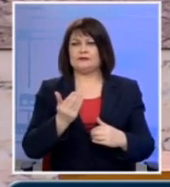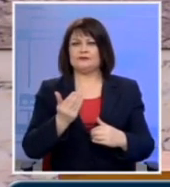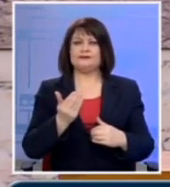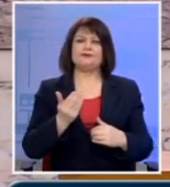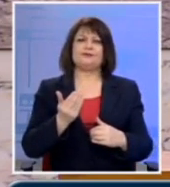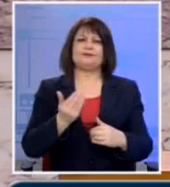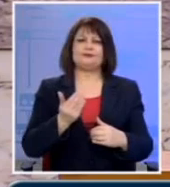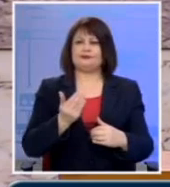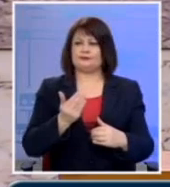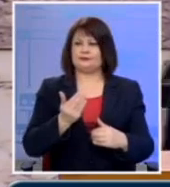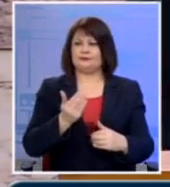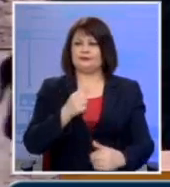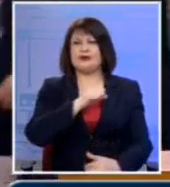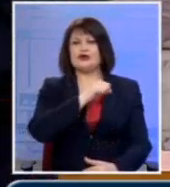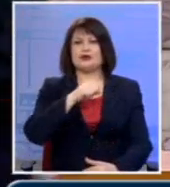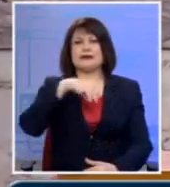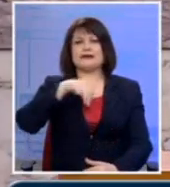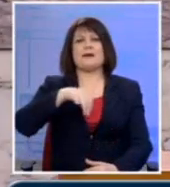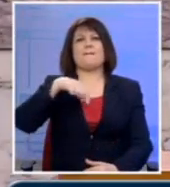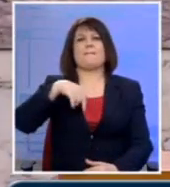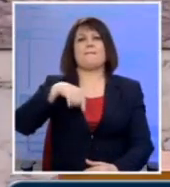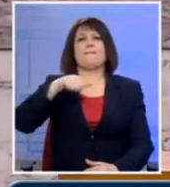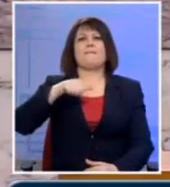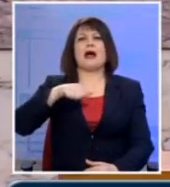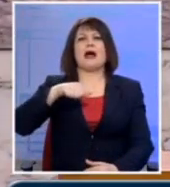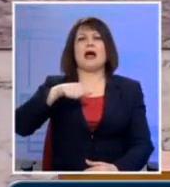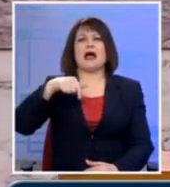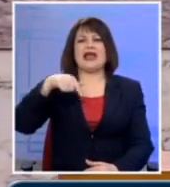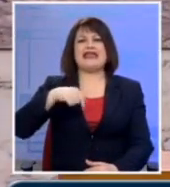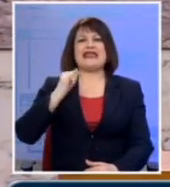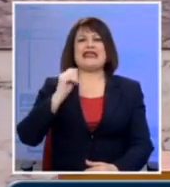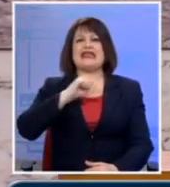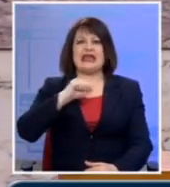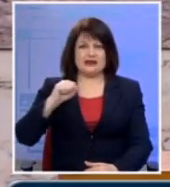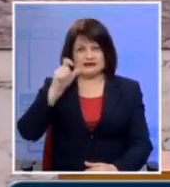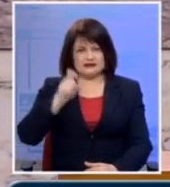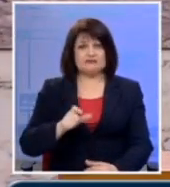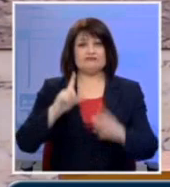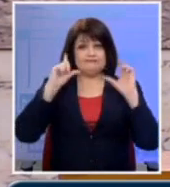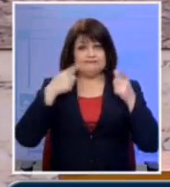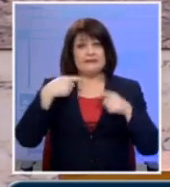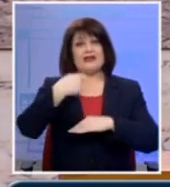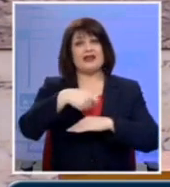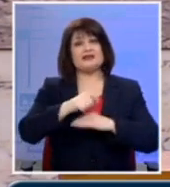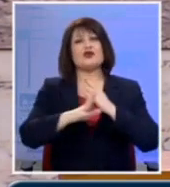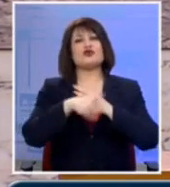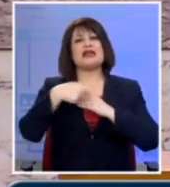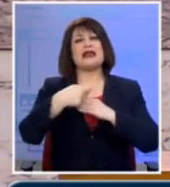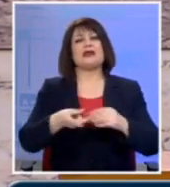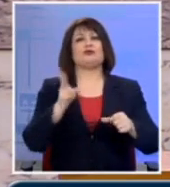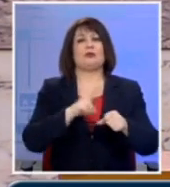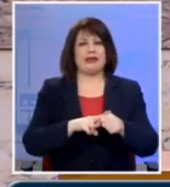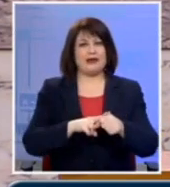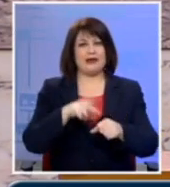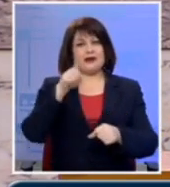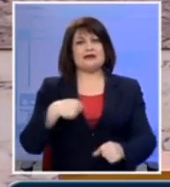αποβιώσαντος Σωτήρη Μπάγια, ενός δημοκρατικού δικαστικού λειτουργού που με